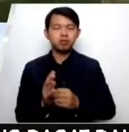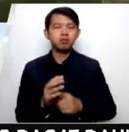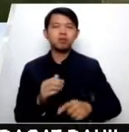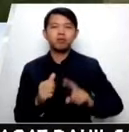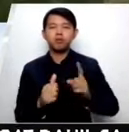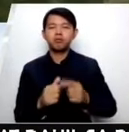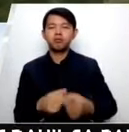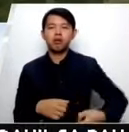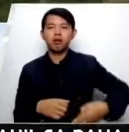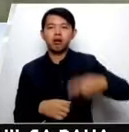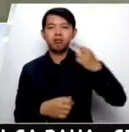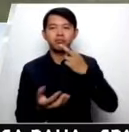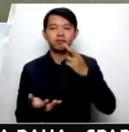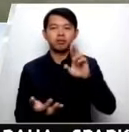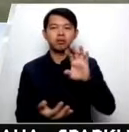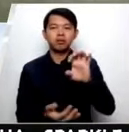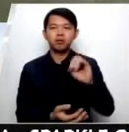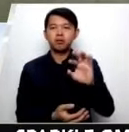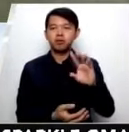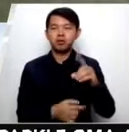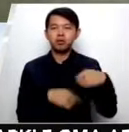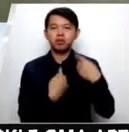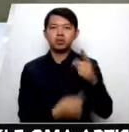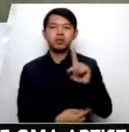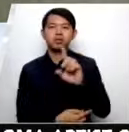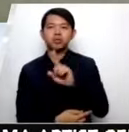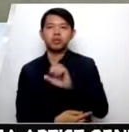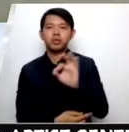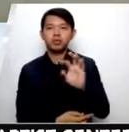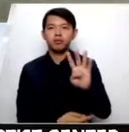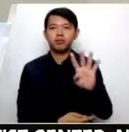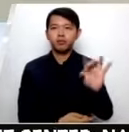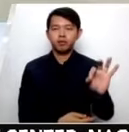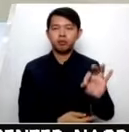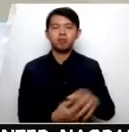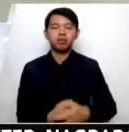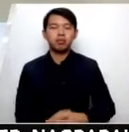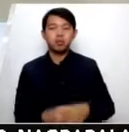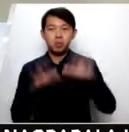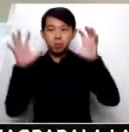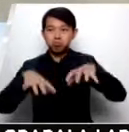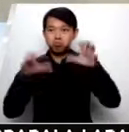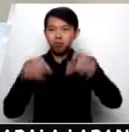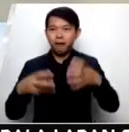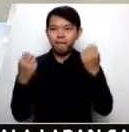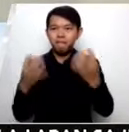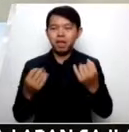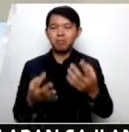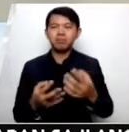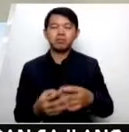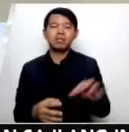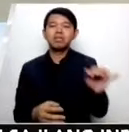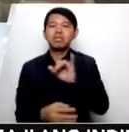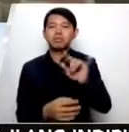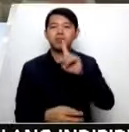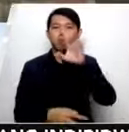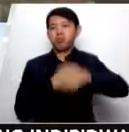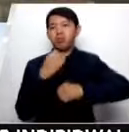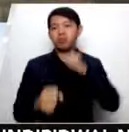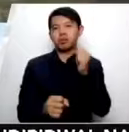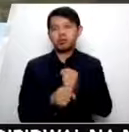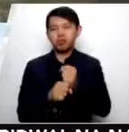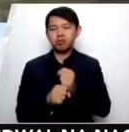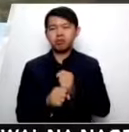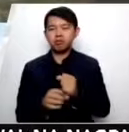1949 katumbas ng pang-isang buong taon ang binuhos na ulan sa ilang lugar sa UAE sa loob ng 24 Oras ilan sa